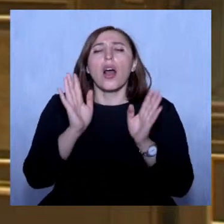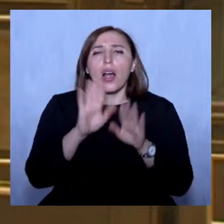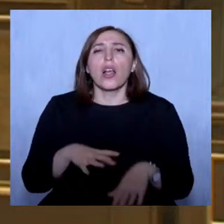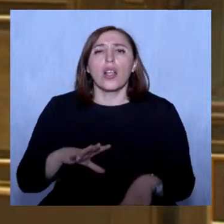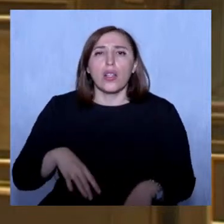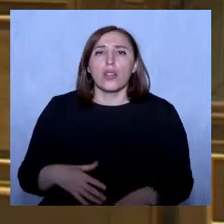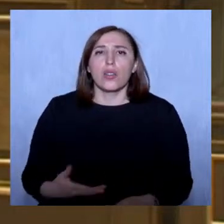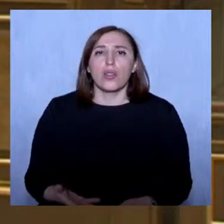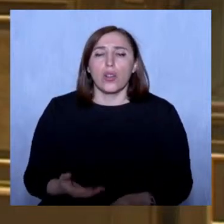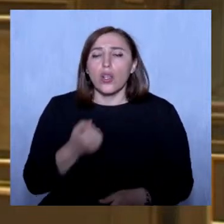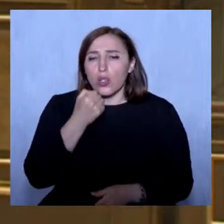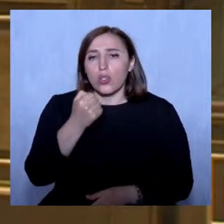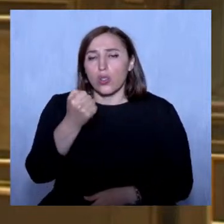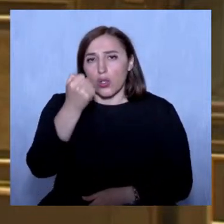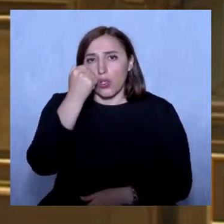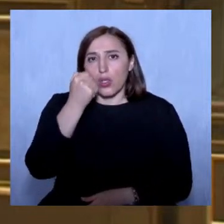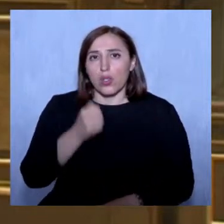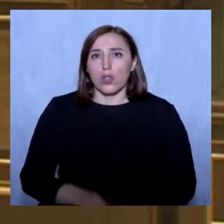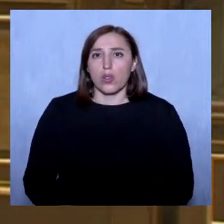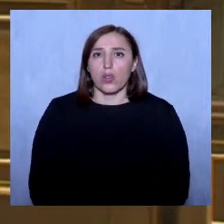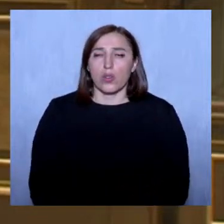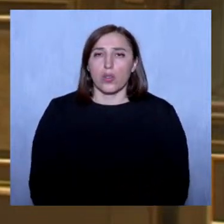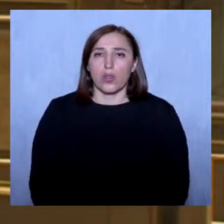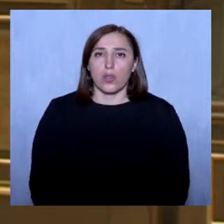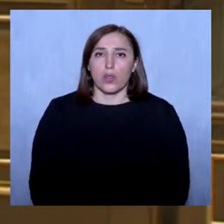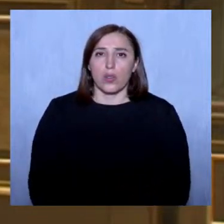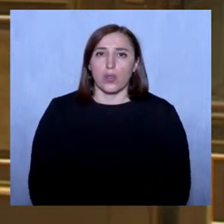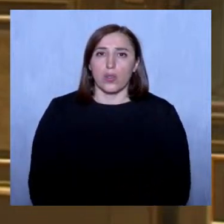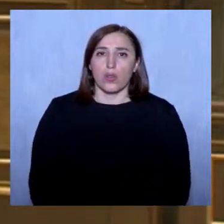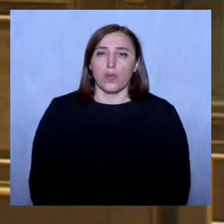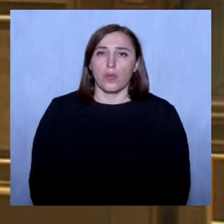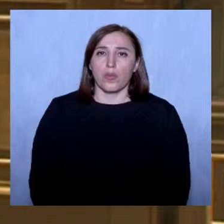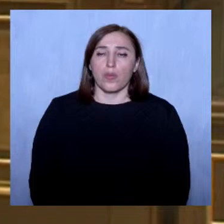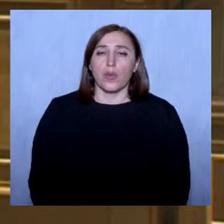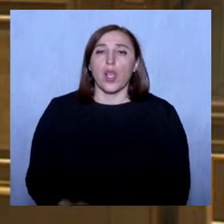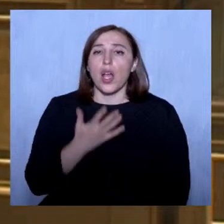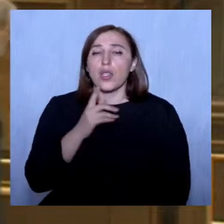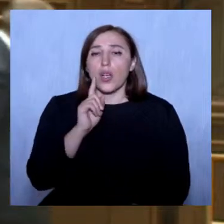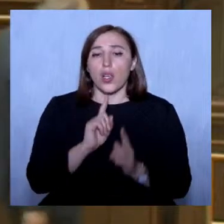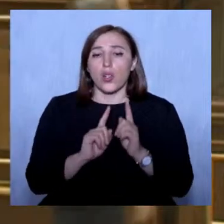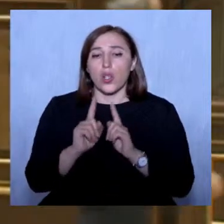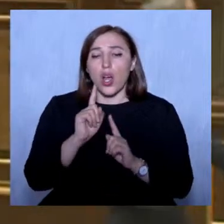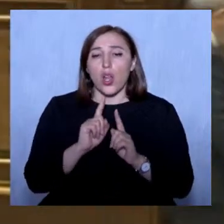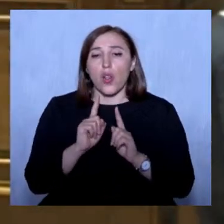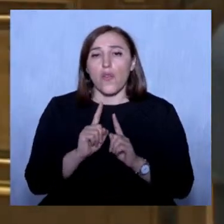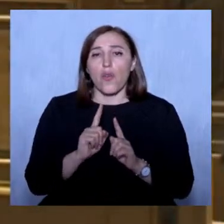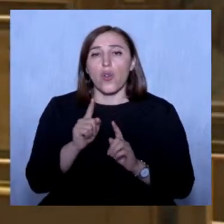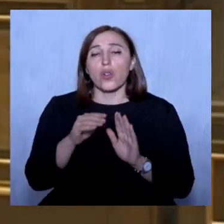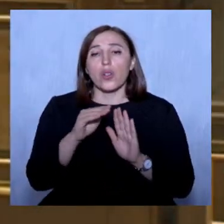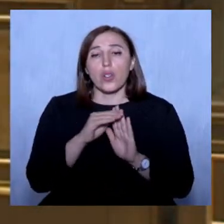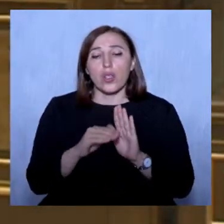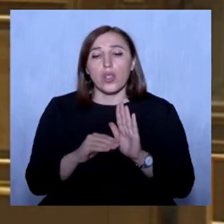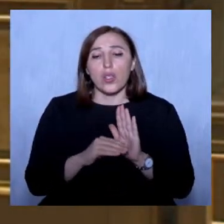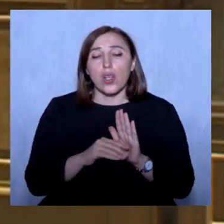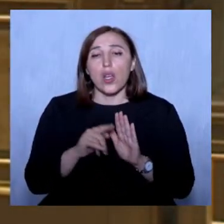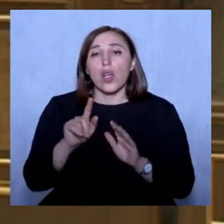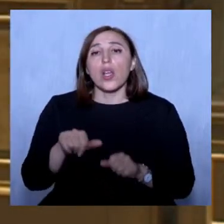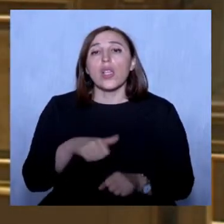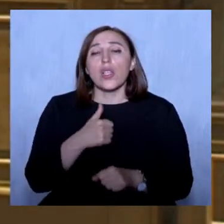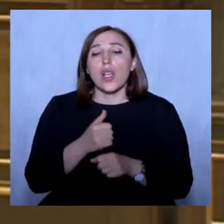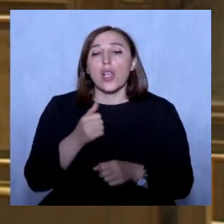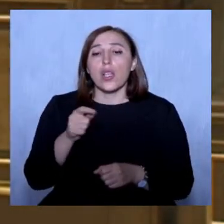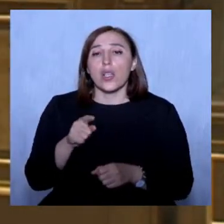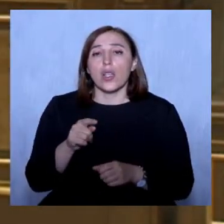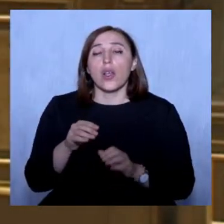բաները։ Սներից մի խոսեք, ազգային ժողովի կահոնակարգ սամաջարկան որենքի